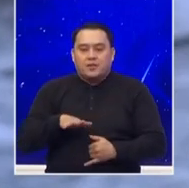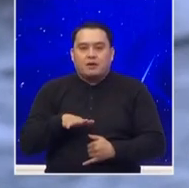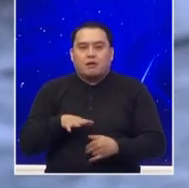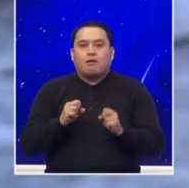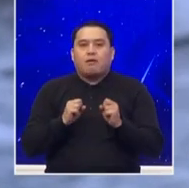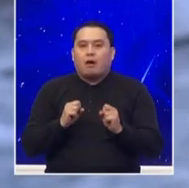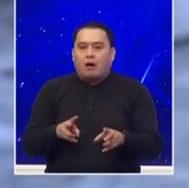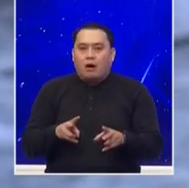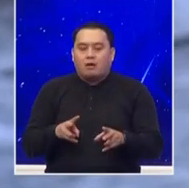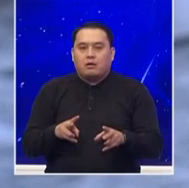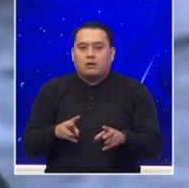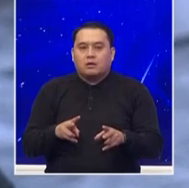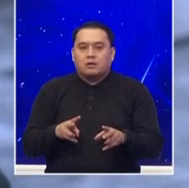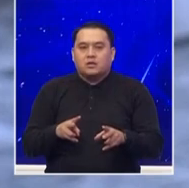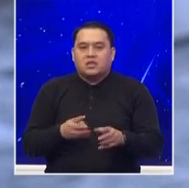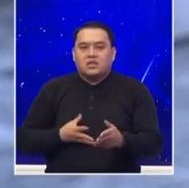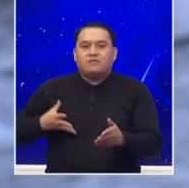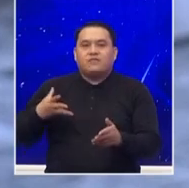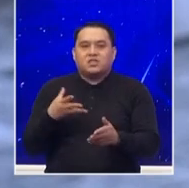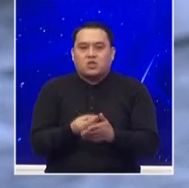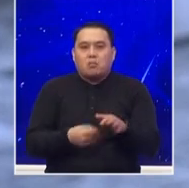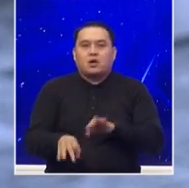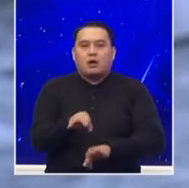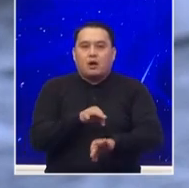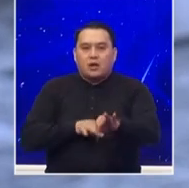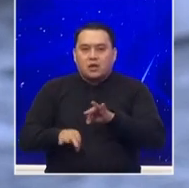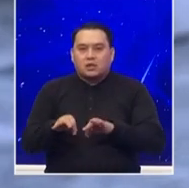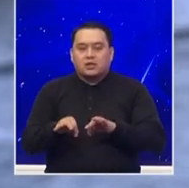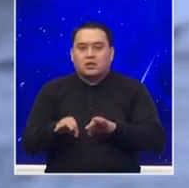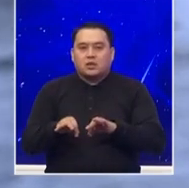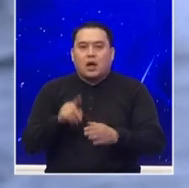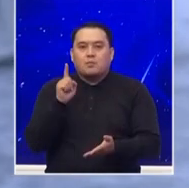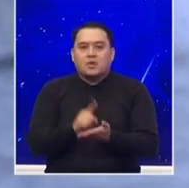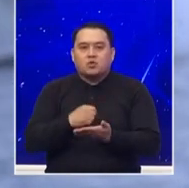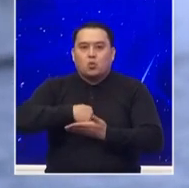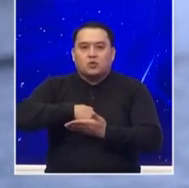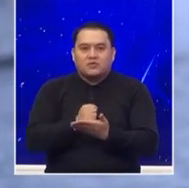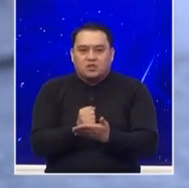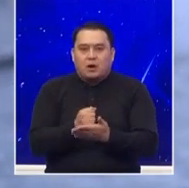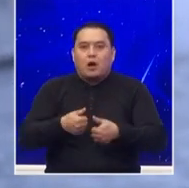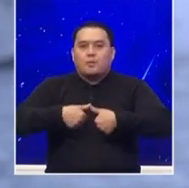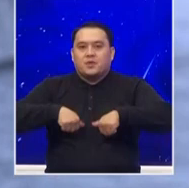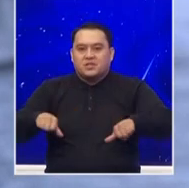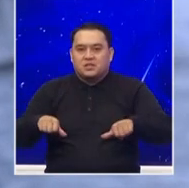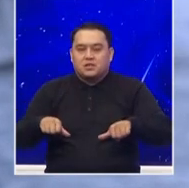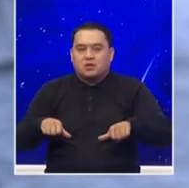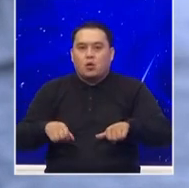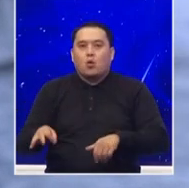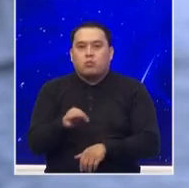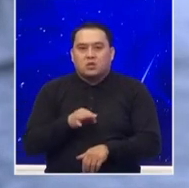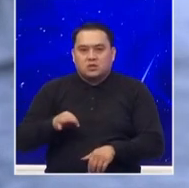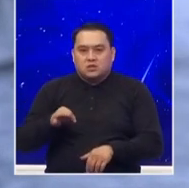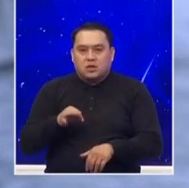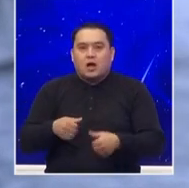как по инвестиционным проектам должны утвердить комиссия области. Ну, я